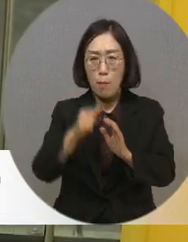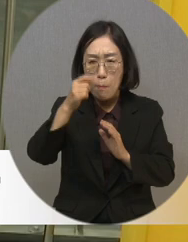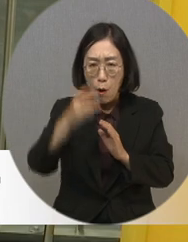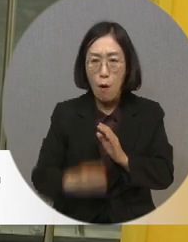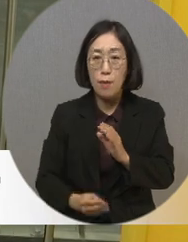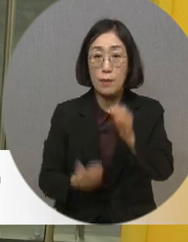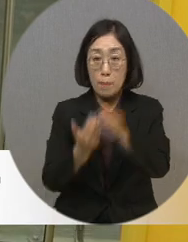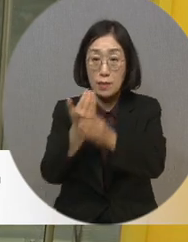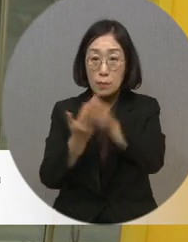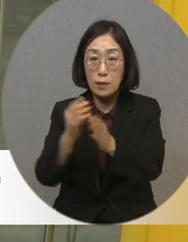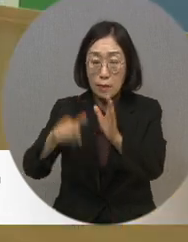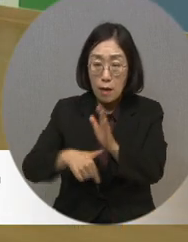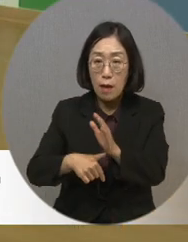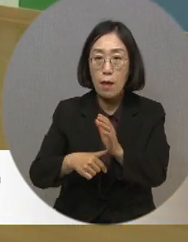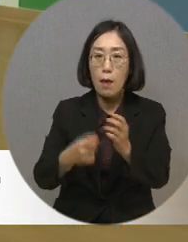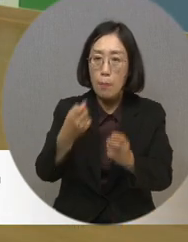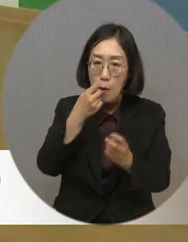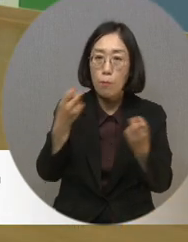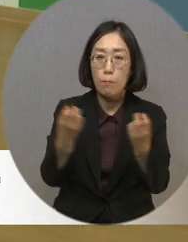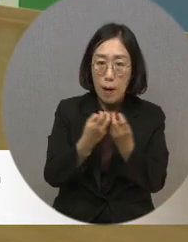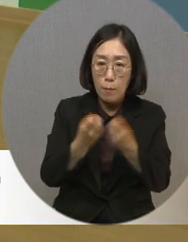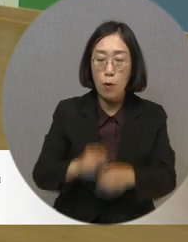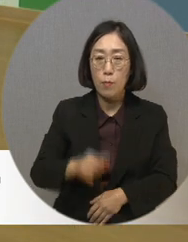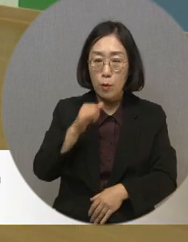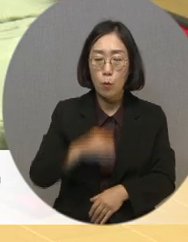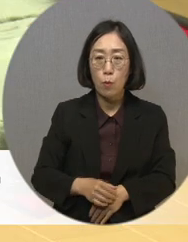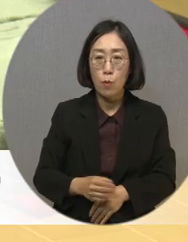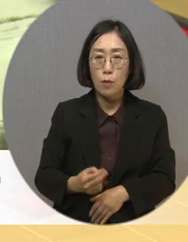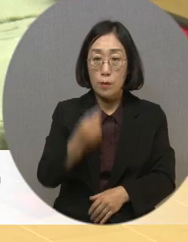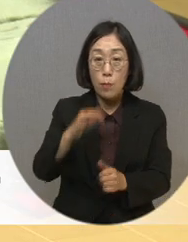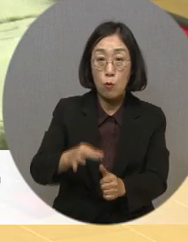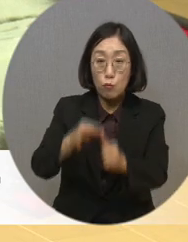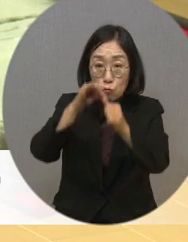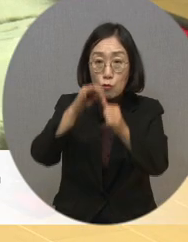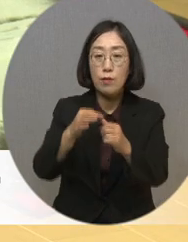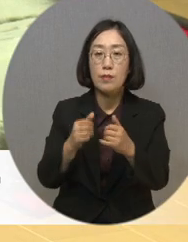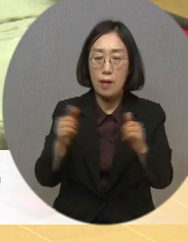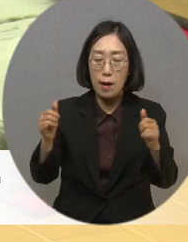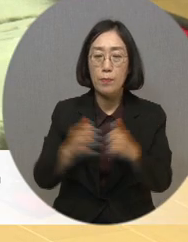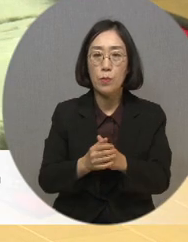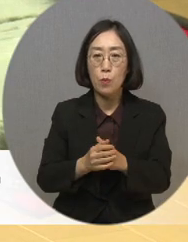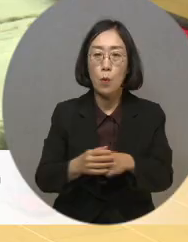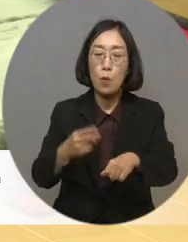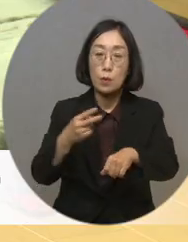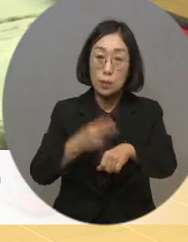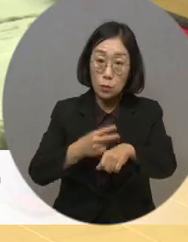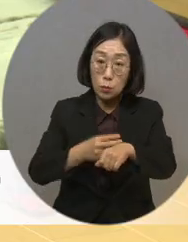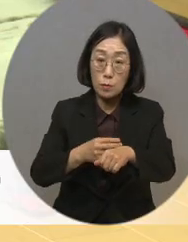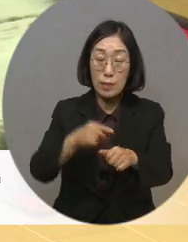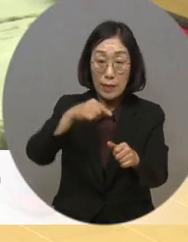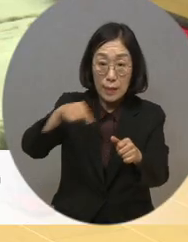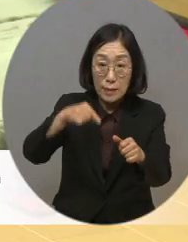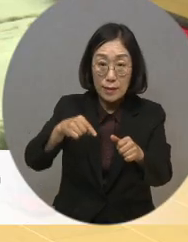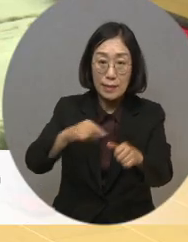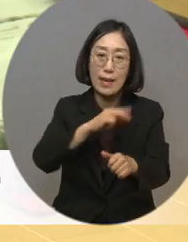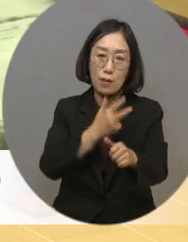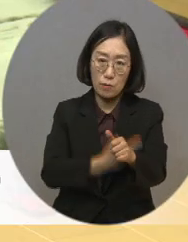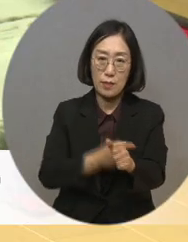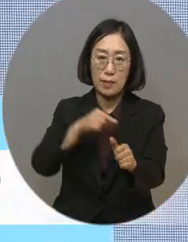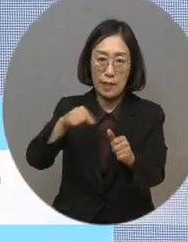체험 프로그램을 갖췄으며 특별과정으로 인명구조요원, 생존수영 지도자 자격증 취득 등도 진행됩니다.